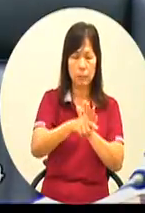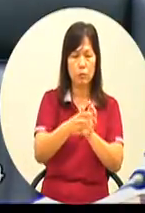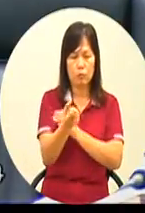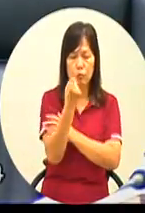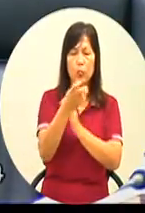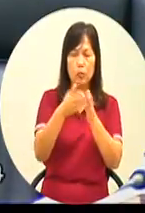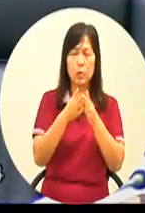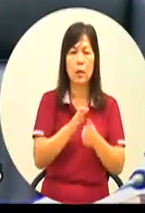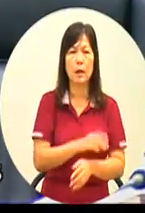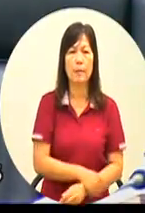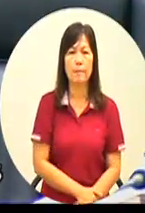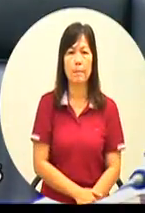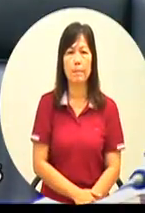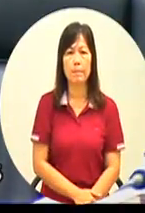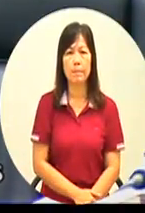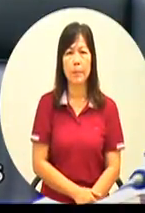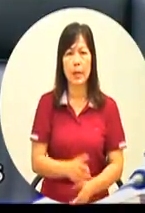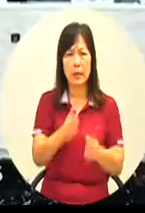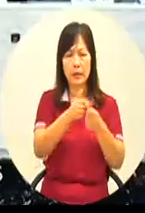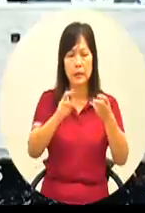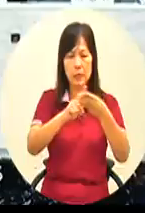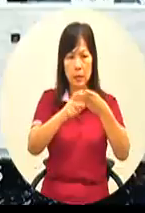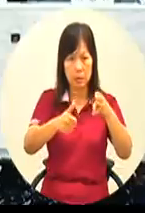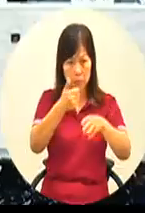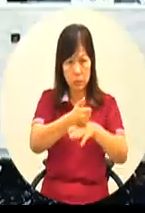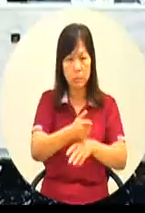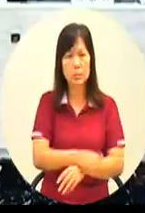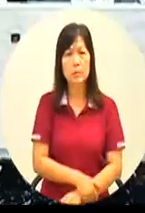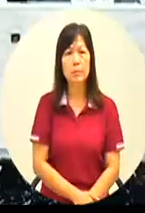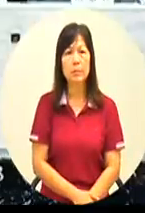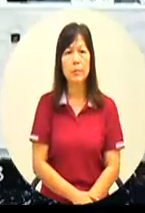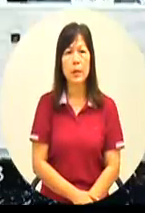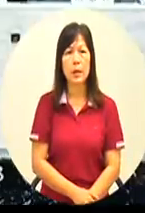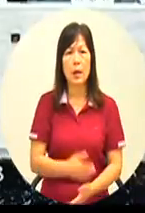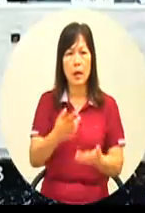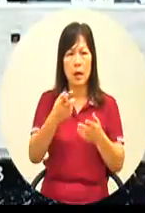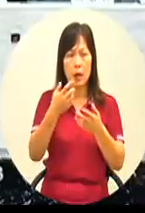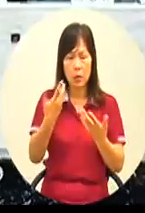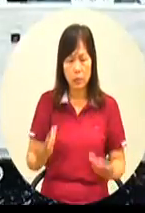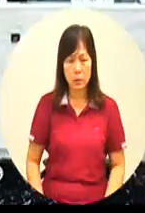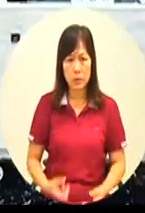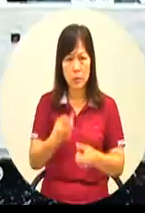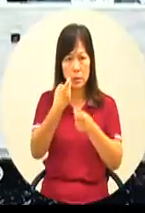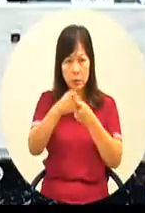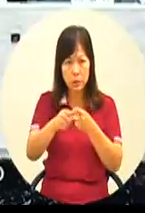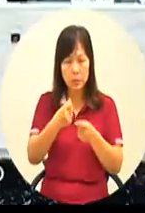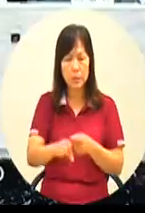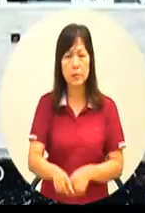谢 谢， 谢 谢，请坐，谢谢主席，谢谢， 谢谢啊，我们休息15分钟。